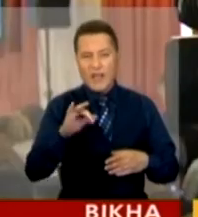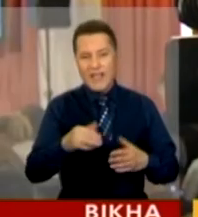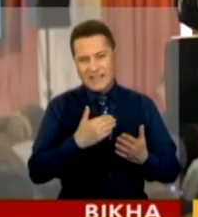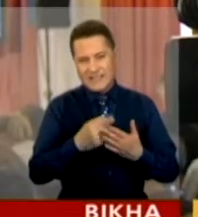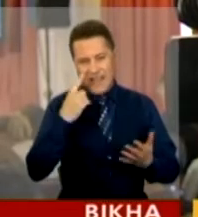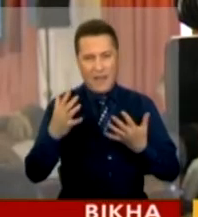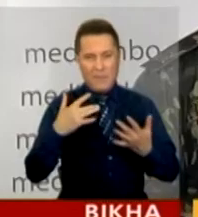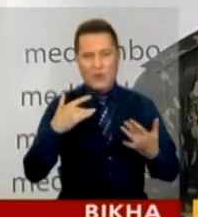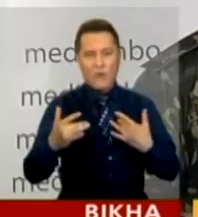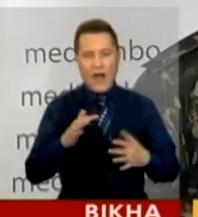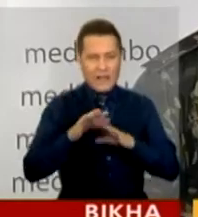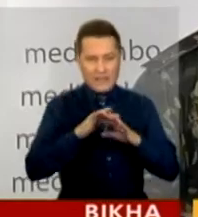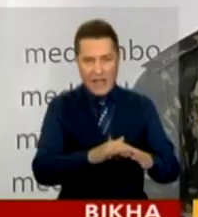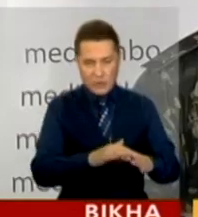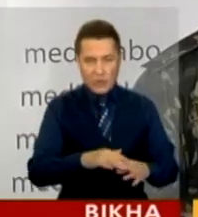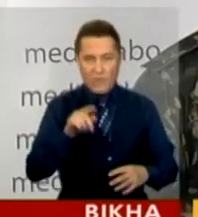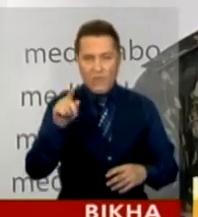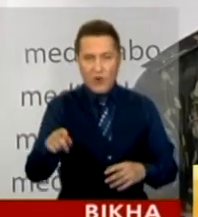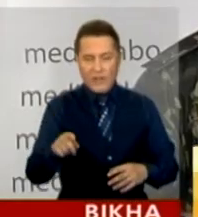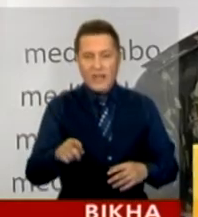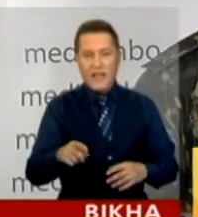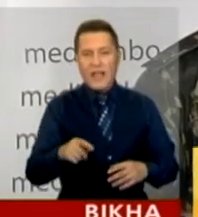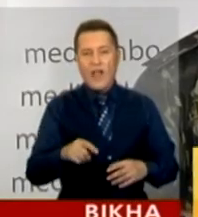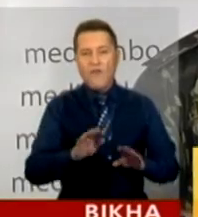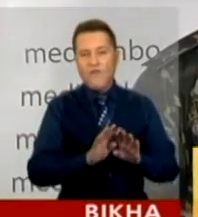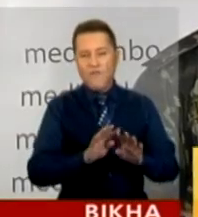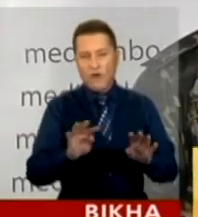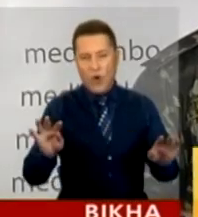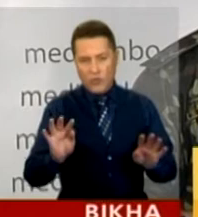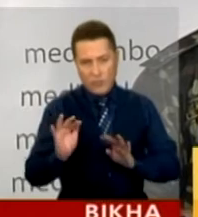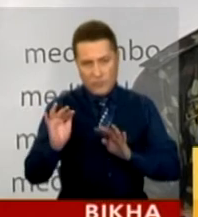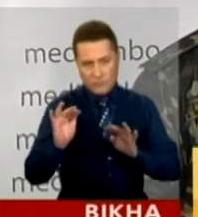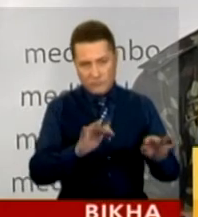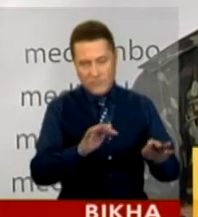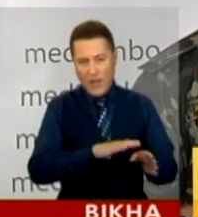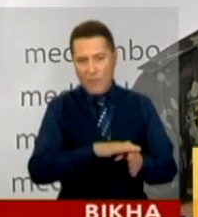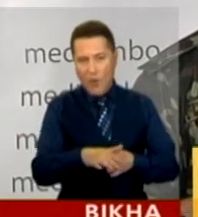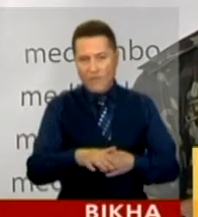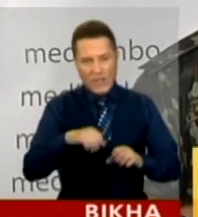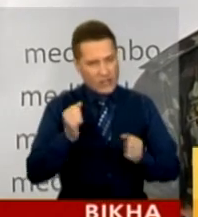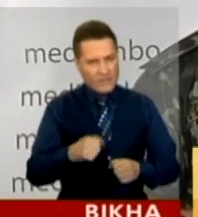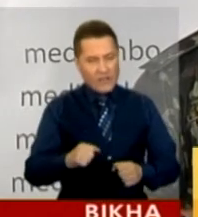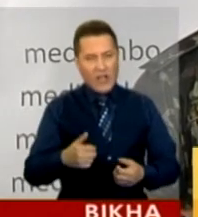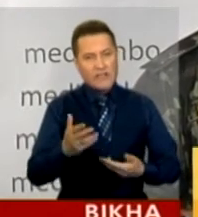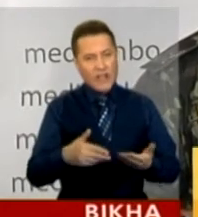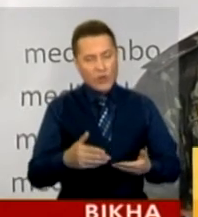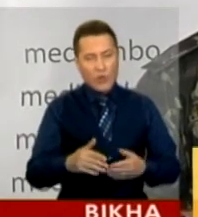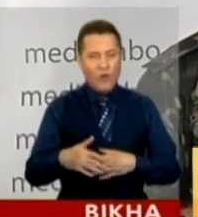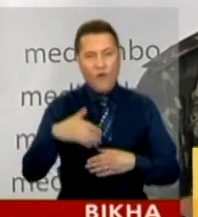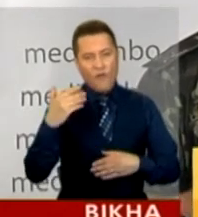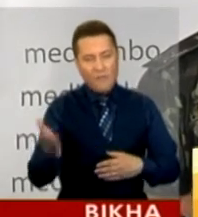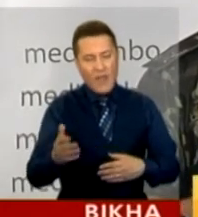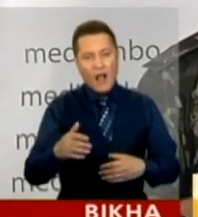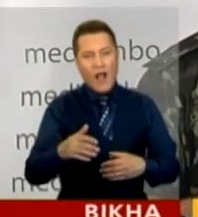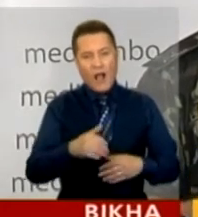Вони розгортаються у бойовий порядок, тобто фронтом, і на повній швидкості йдуть в бік кордону України,